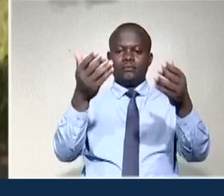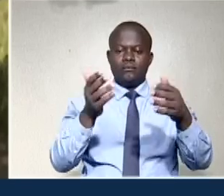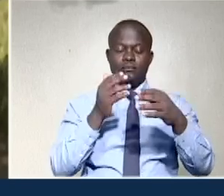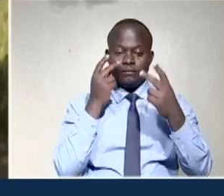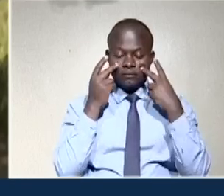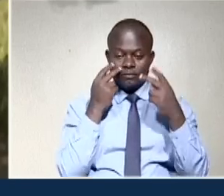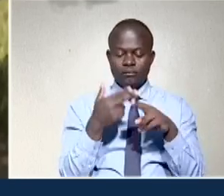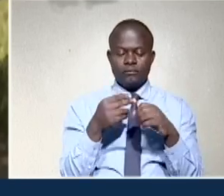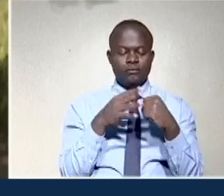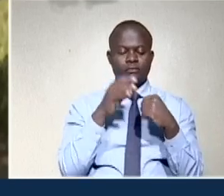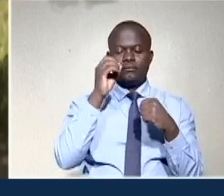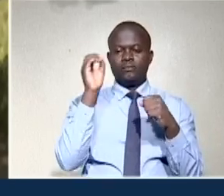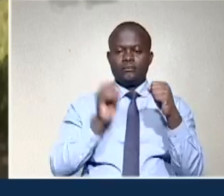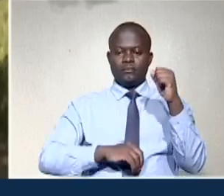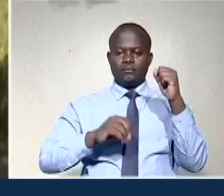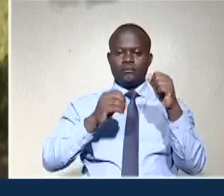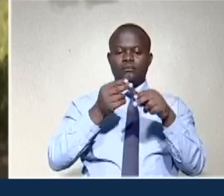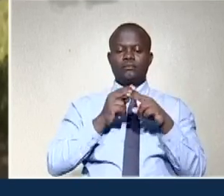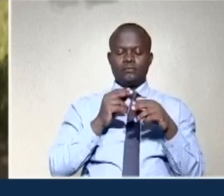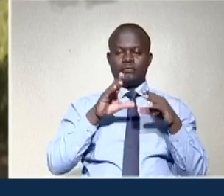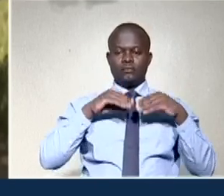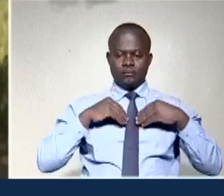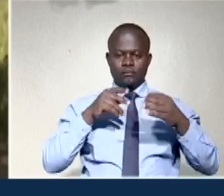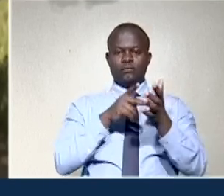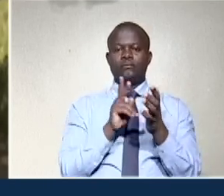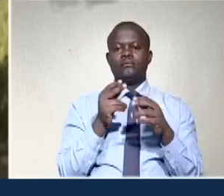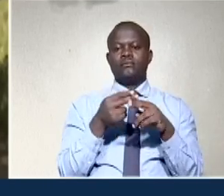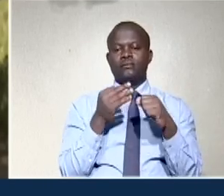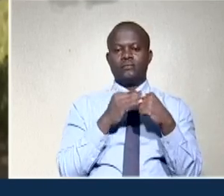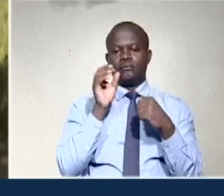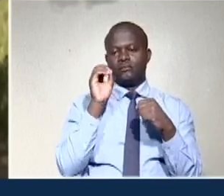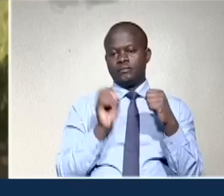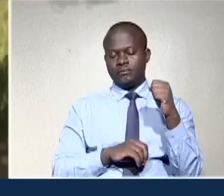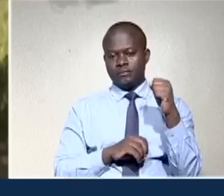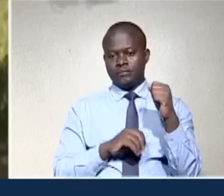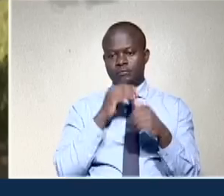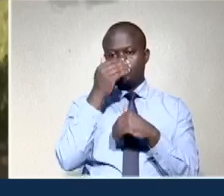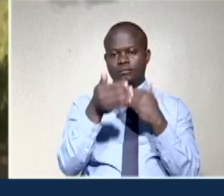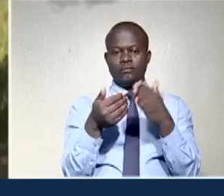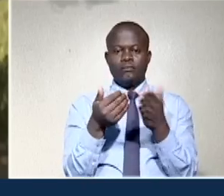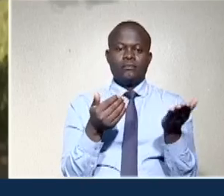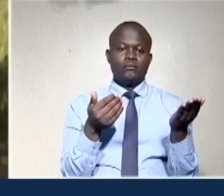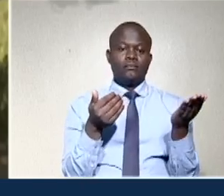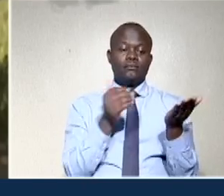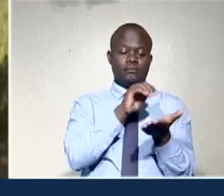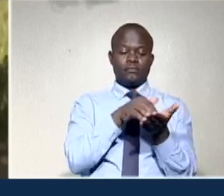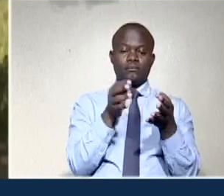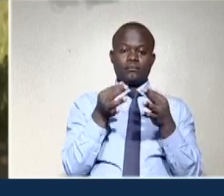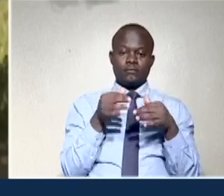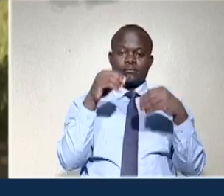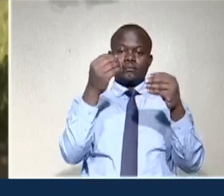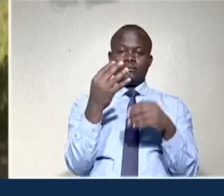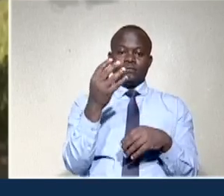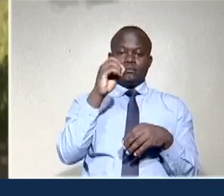harebwa 90% ku mwenda yemerewe akawishyura ku 8%. Hanyuma na cya kigo cy'imari nacyo cyahawe kuri